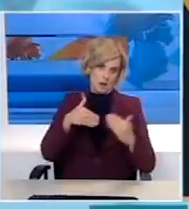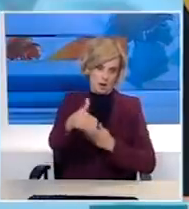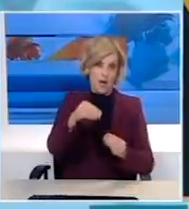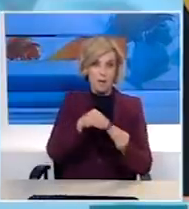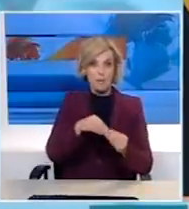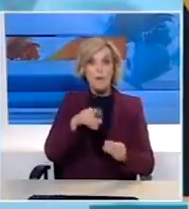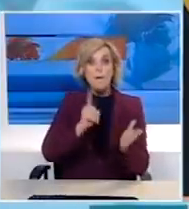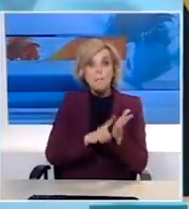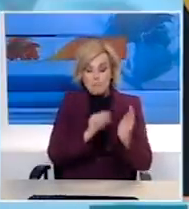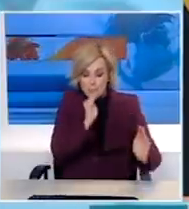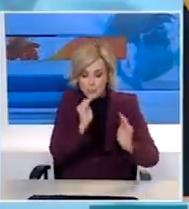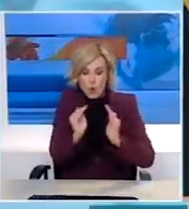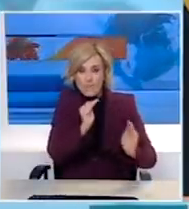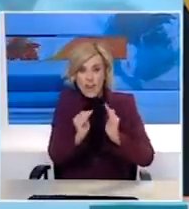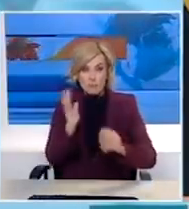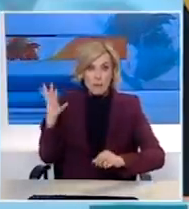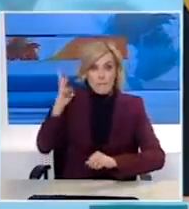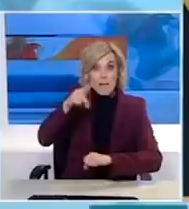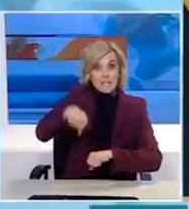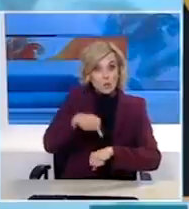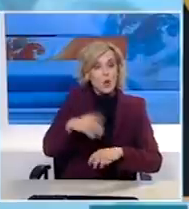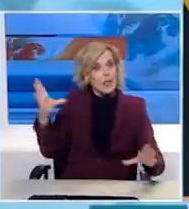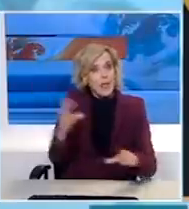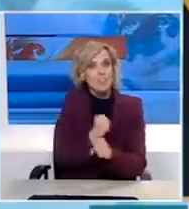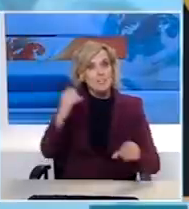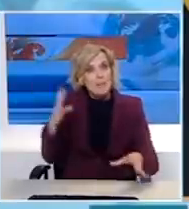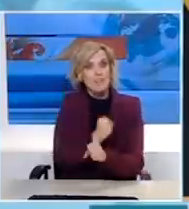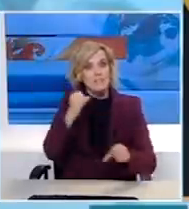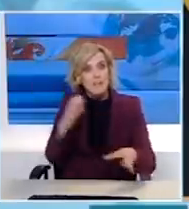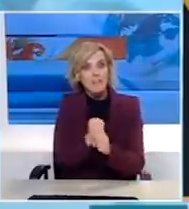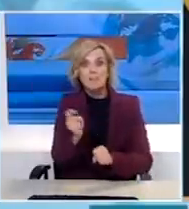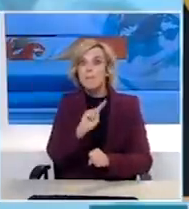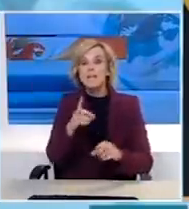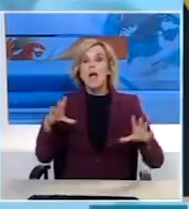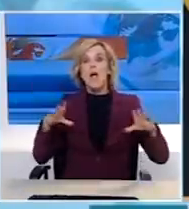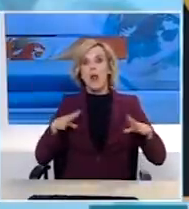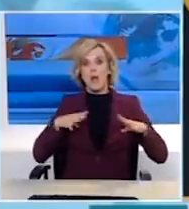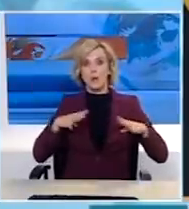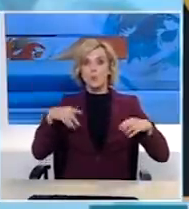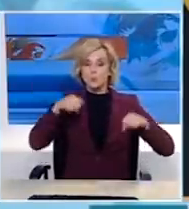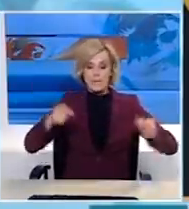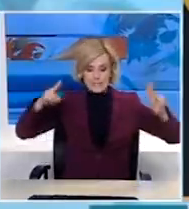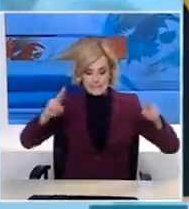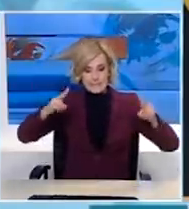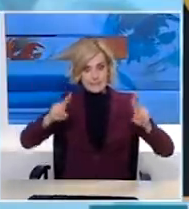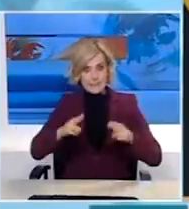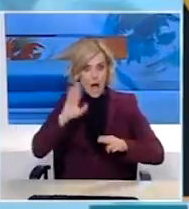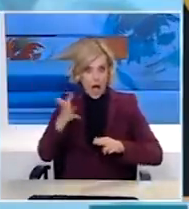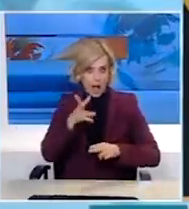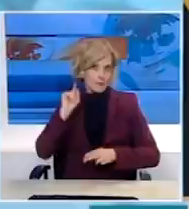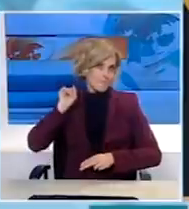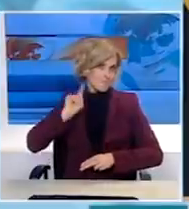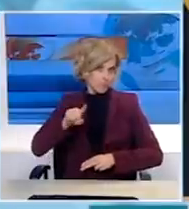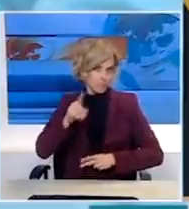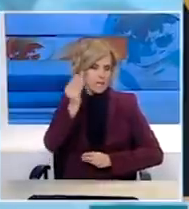που με πολύ κόπο έχουμε κερδίσει μέχρι σήμερα. Τα ευρήματα, ο αριθμός των κρουσμάτων, ανά πάσα στιγμή μπορεί